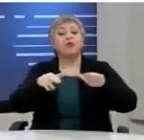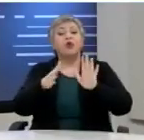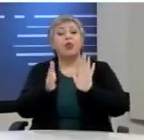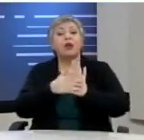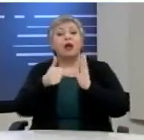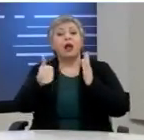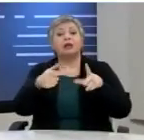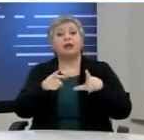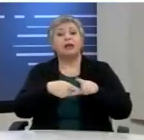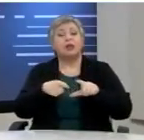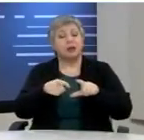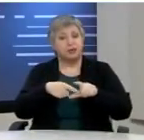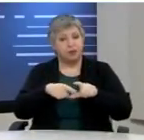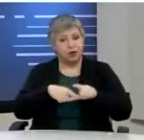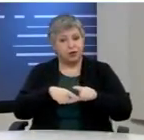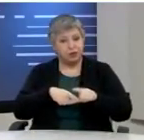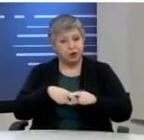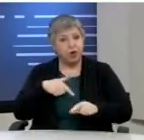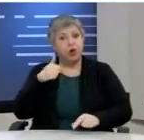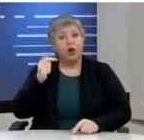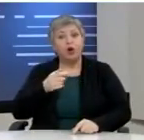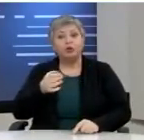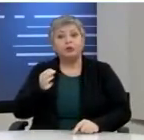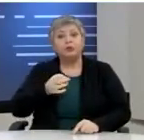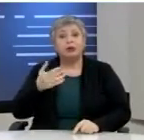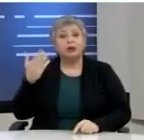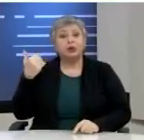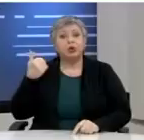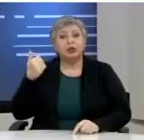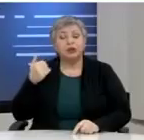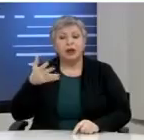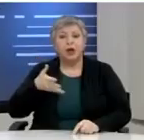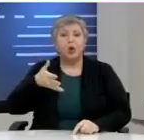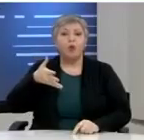λεγόμενα του αείμνηστου Κωνσταντίνου Μητσοτάκη,